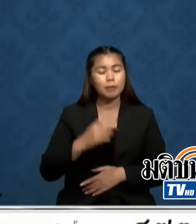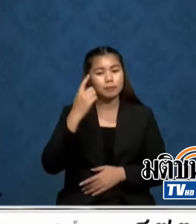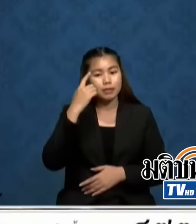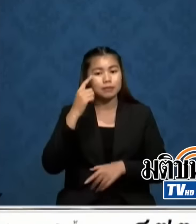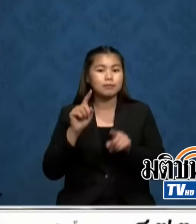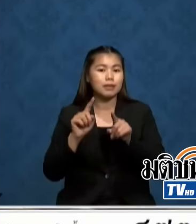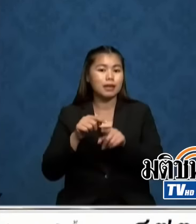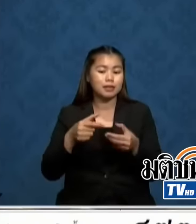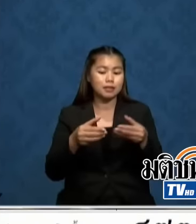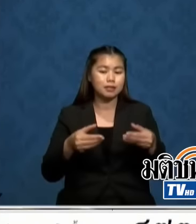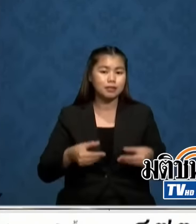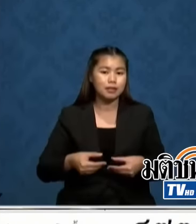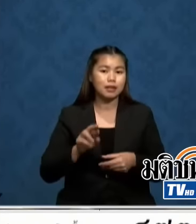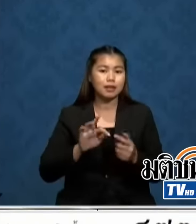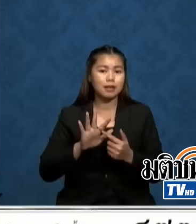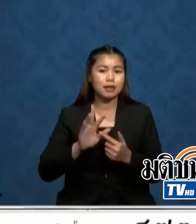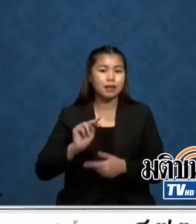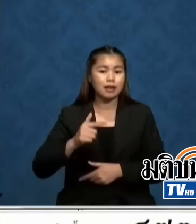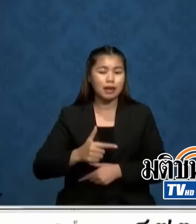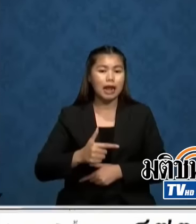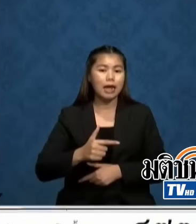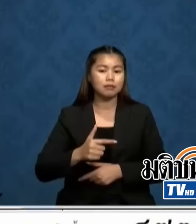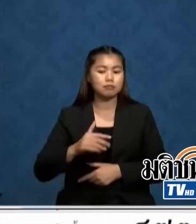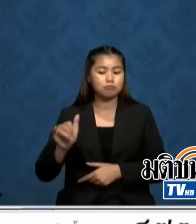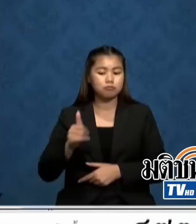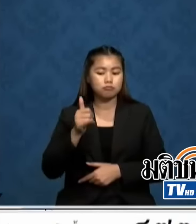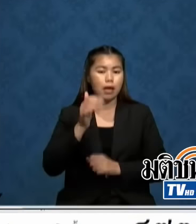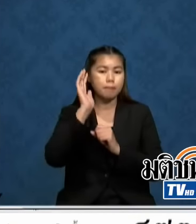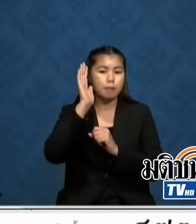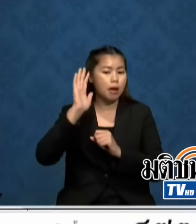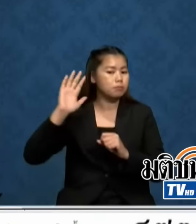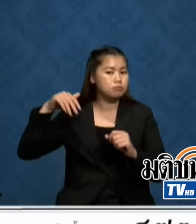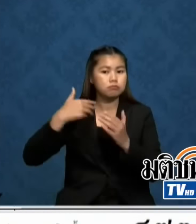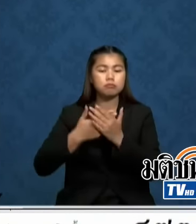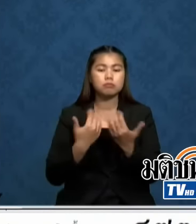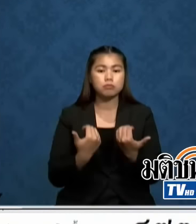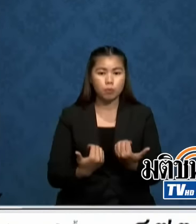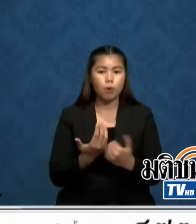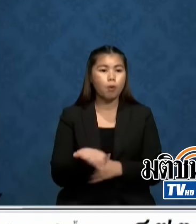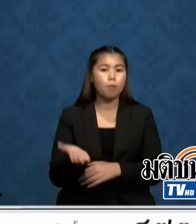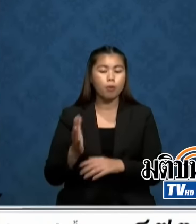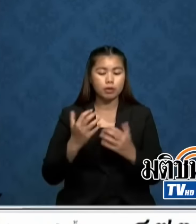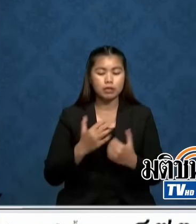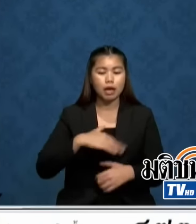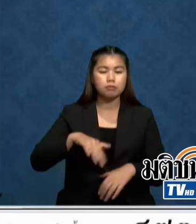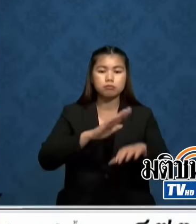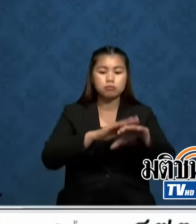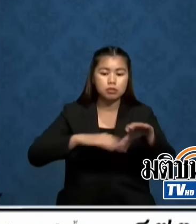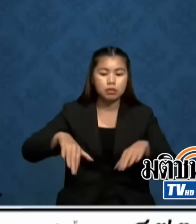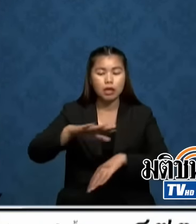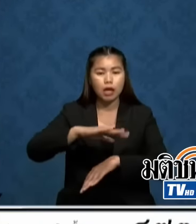กับร่างกฎหมายทุกร่างครับที่เพื่อนสมาชิกเสนอมาและอภิปรายมาทั้งหมดนี้ก็เพื่อที่จะชวนเพื่อนสมาชิกนะ